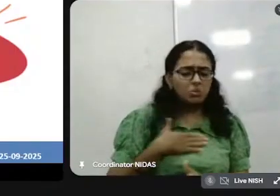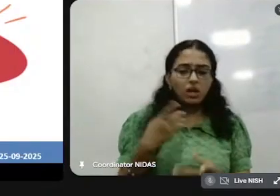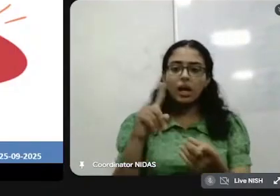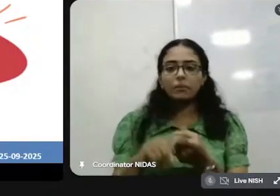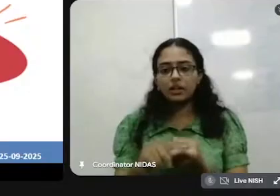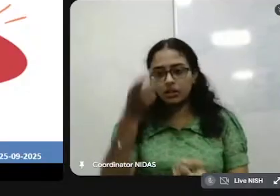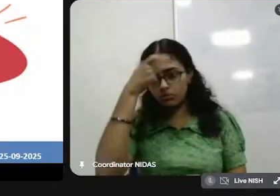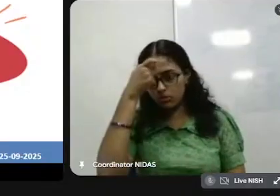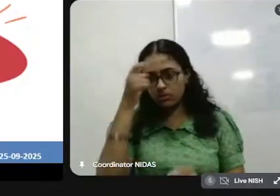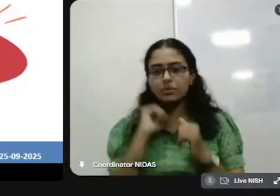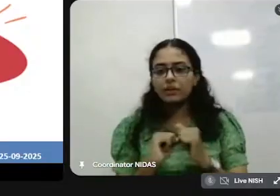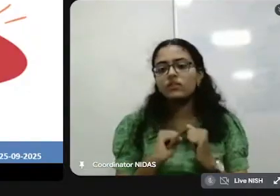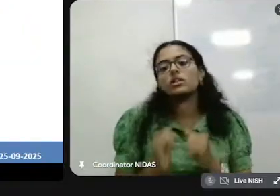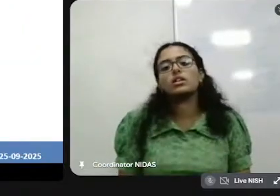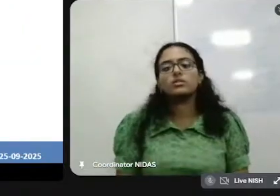നമ്മൾ കാണപ്പെടുക.